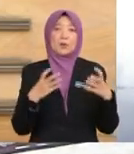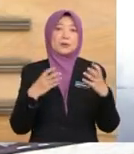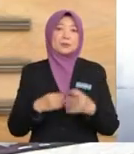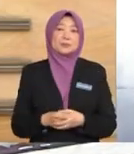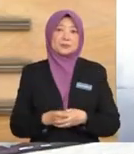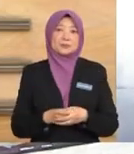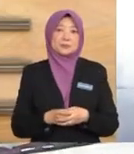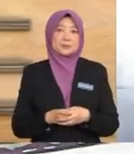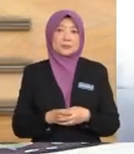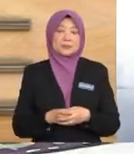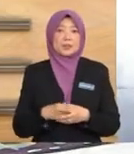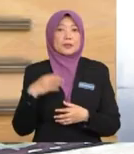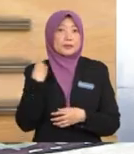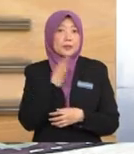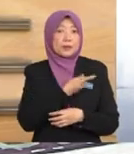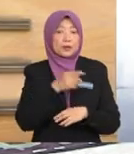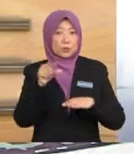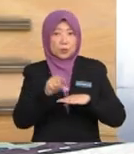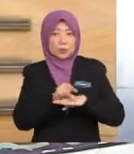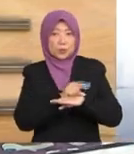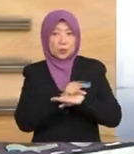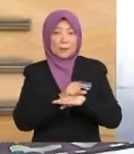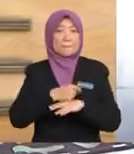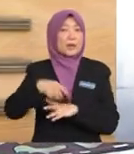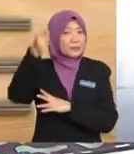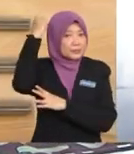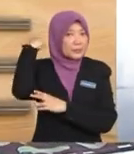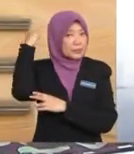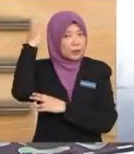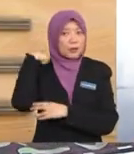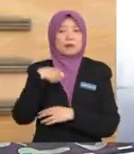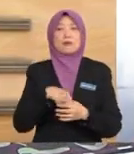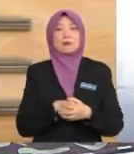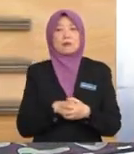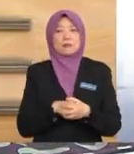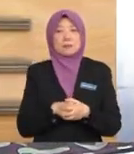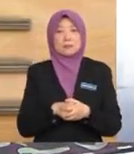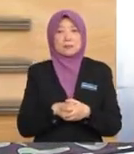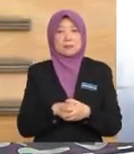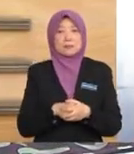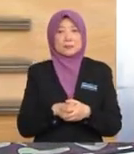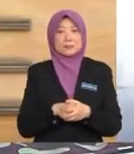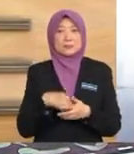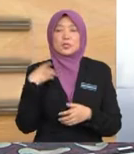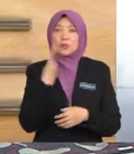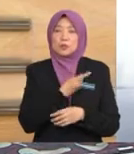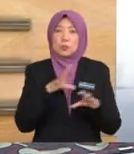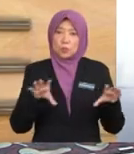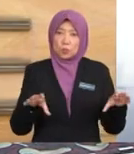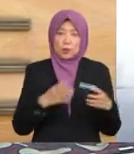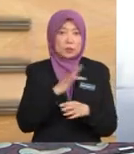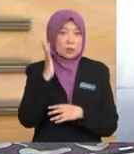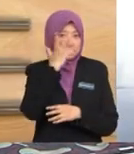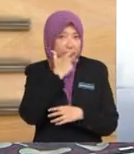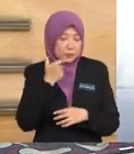kita gunakan sikat. Sikat ni kita nak sikat kek kita. Kadang-kadang kita buat tak berapa cantik.